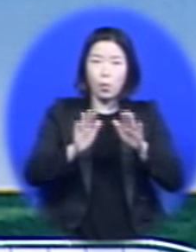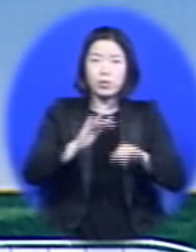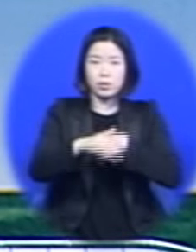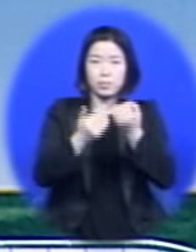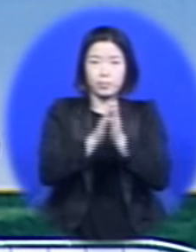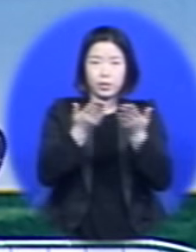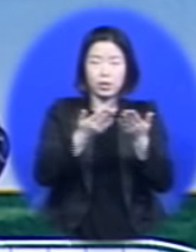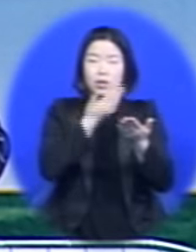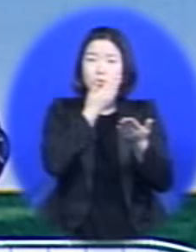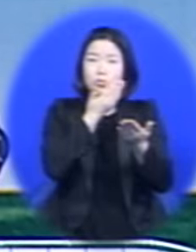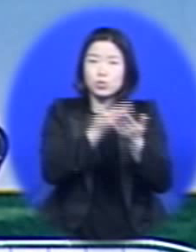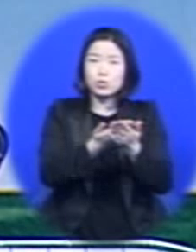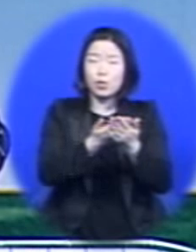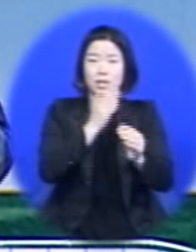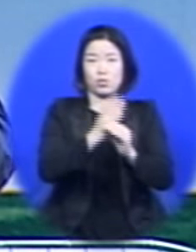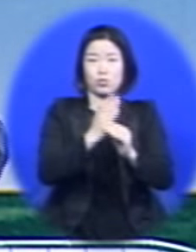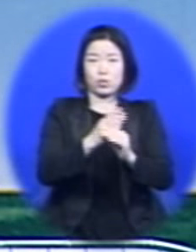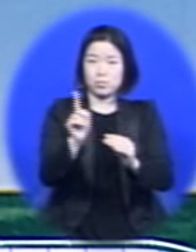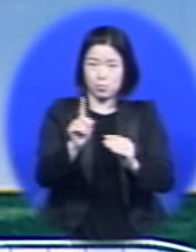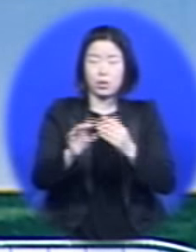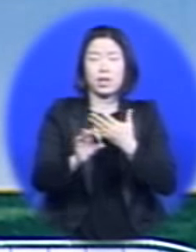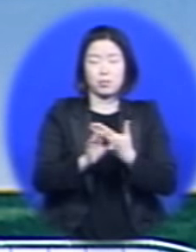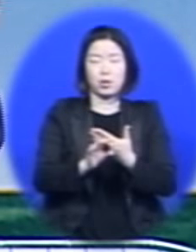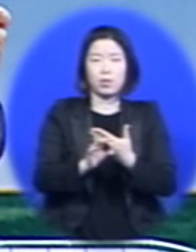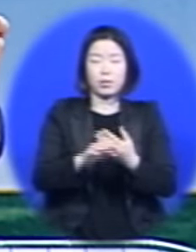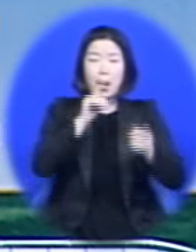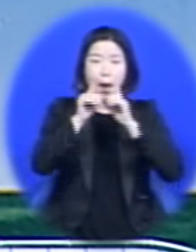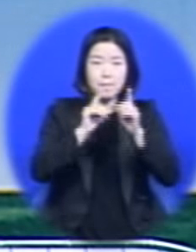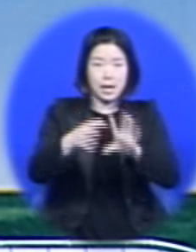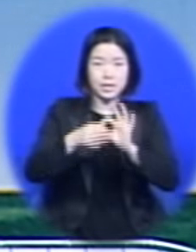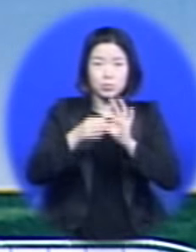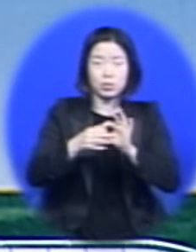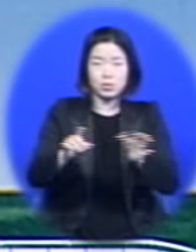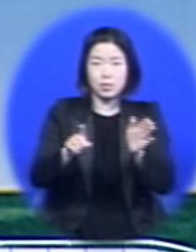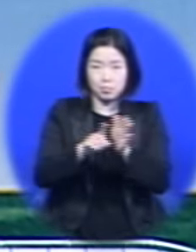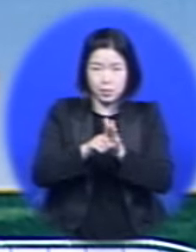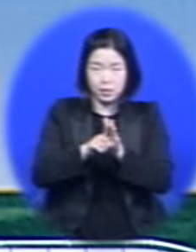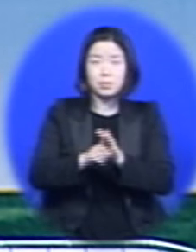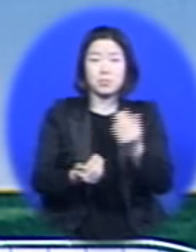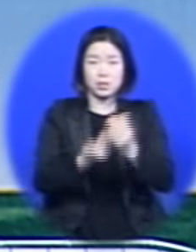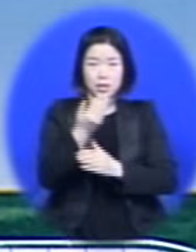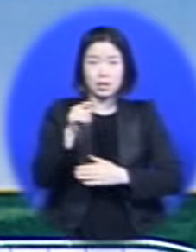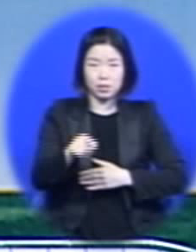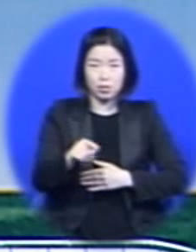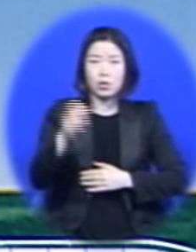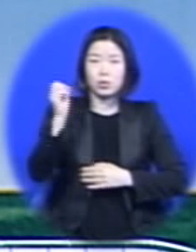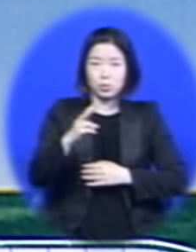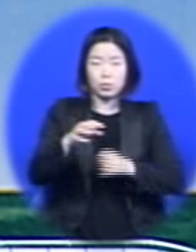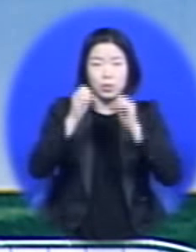말씀의 중요한 핵심은 사실은 말씀을 통해서 믿음이 생기는 것과 또는